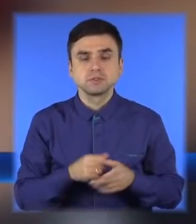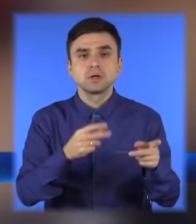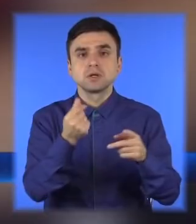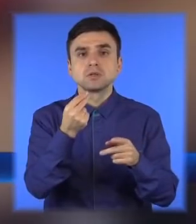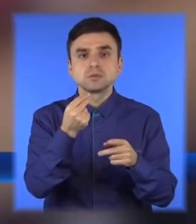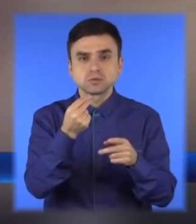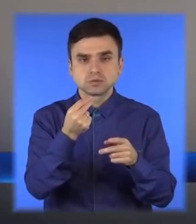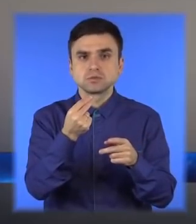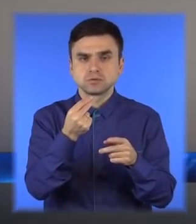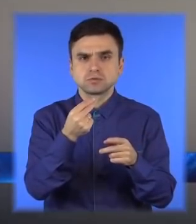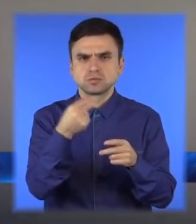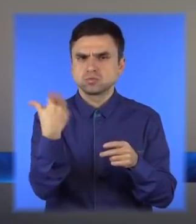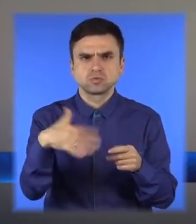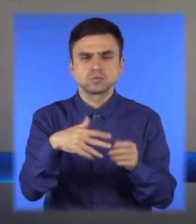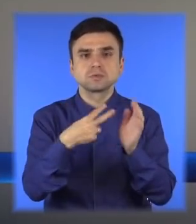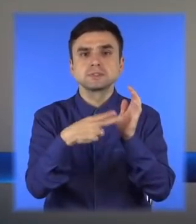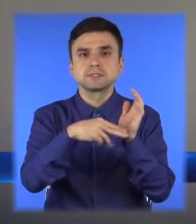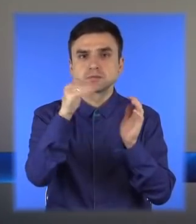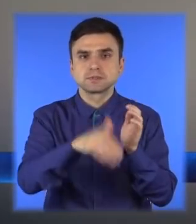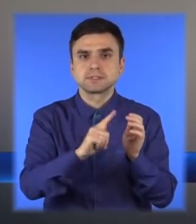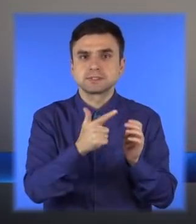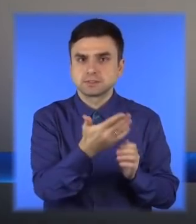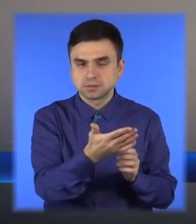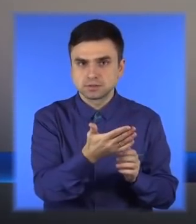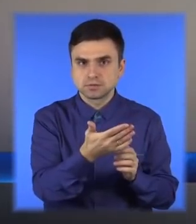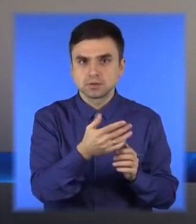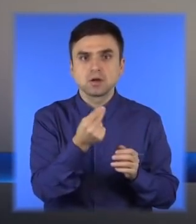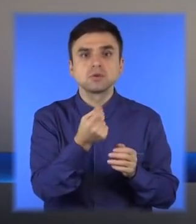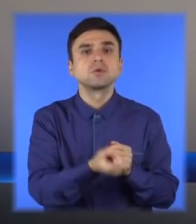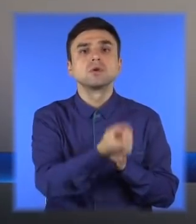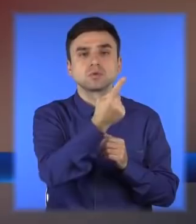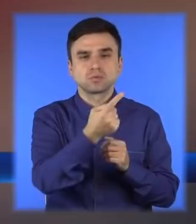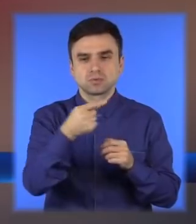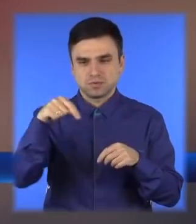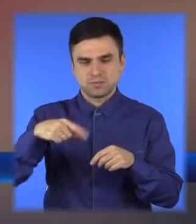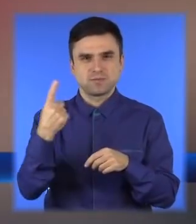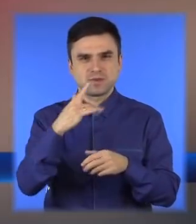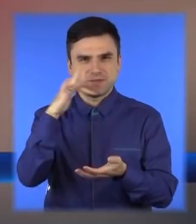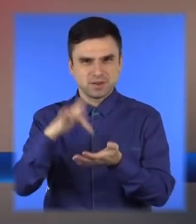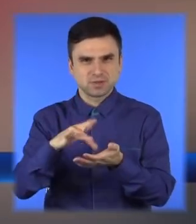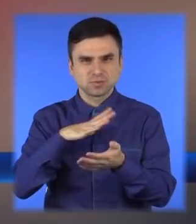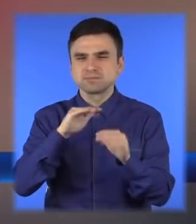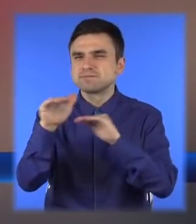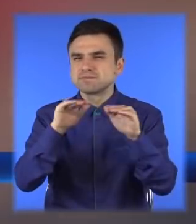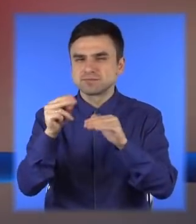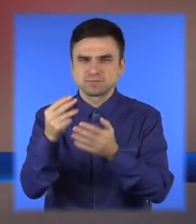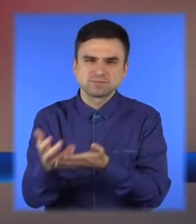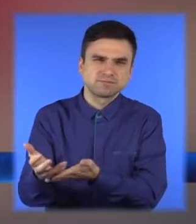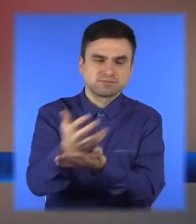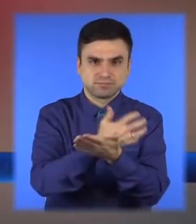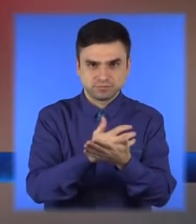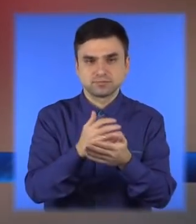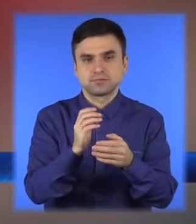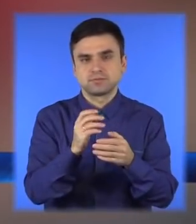близько 60 тисяч гривень. Дівчинку прооперують 14 листопада в інституті Ситенка. У голінь та у